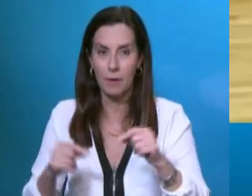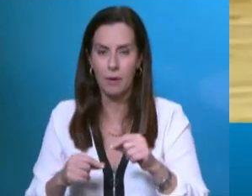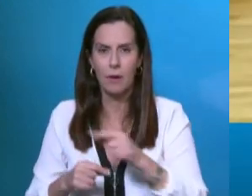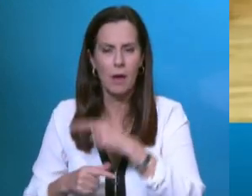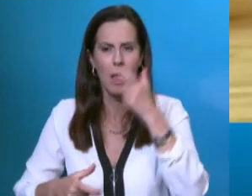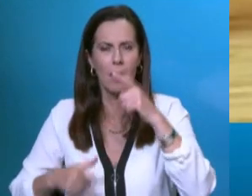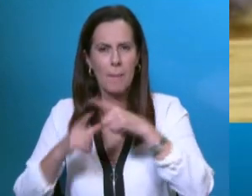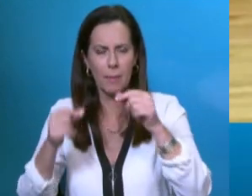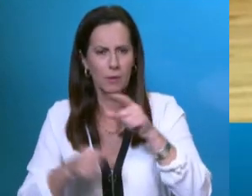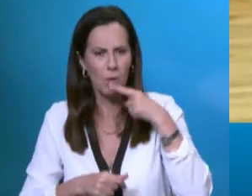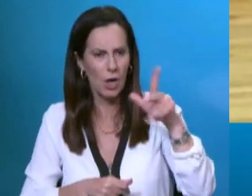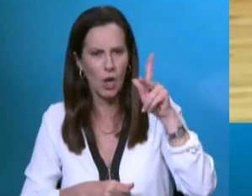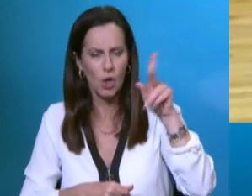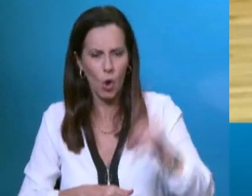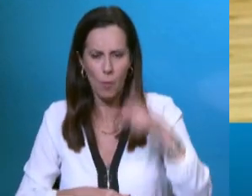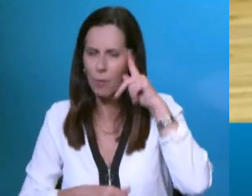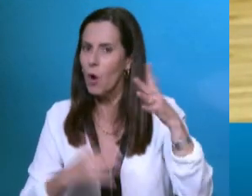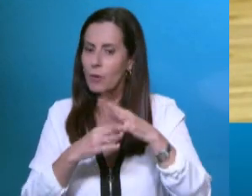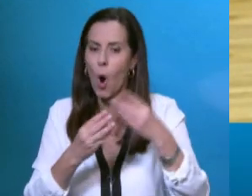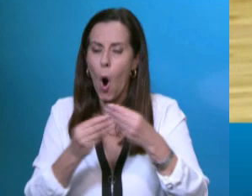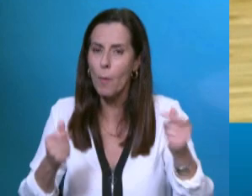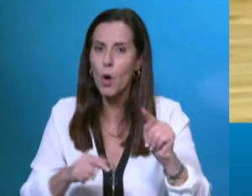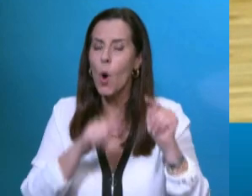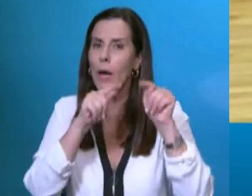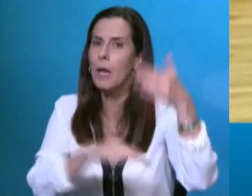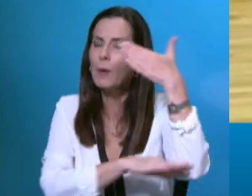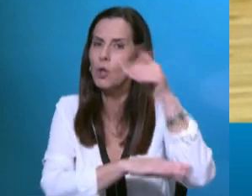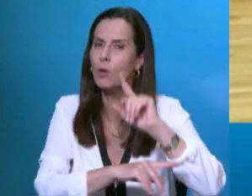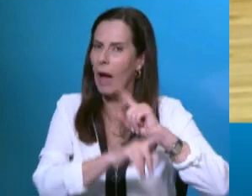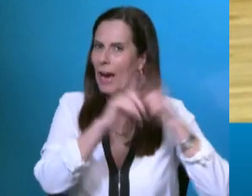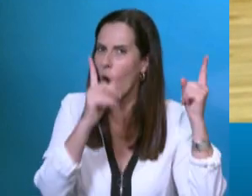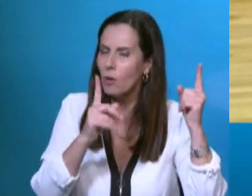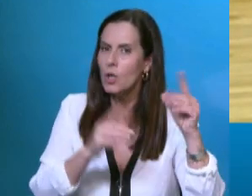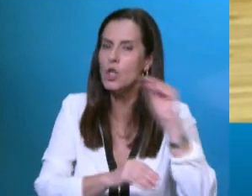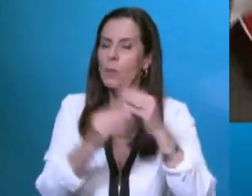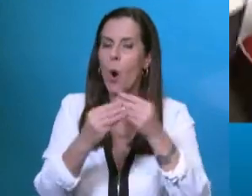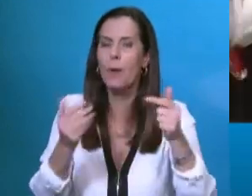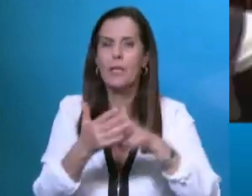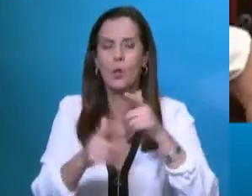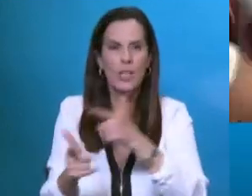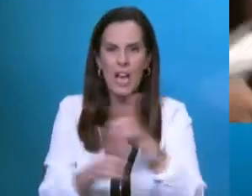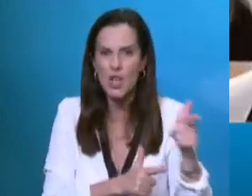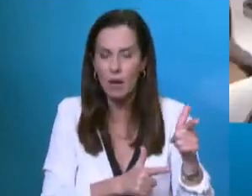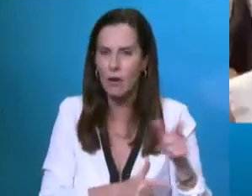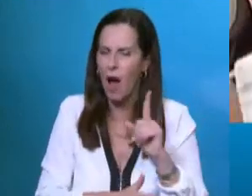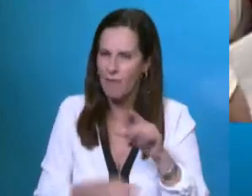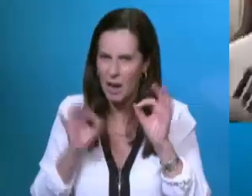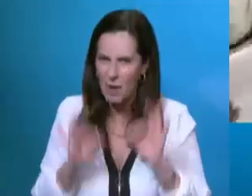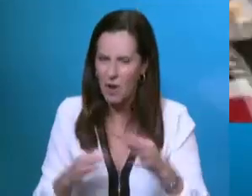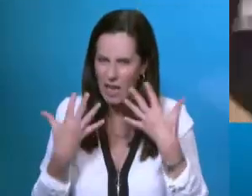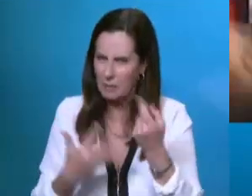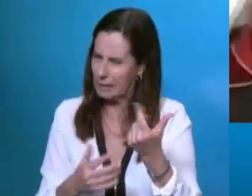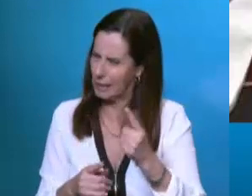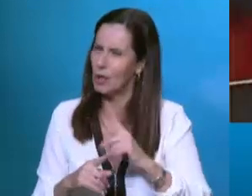שהם לא עושים די לוודא שהכימיקלים לא יגיעו למדינות צוררות שהשתמשו בהן לייצור נשק. אבל בפועל הסיפור הזה קצת יותר